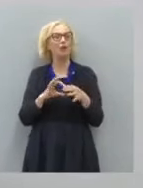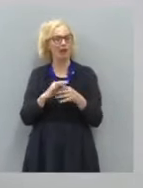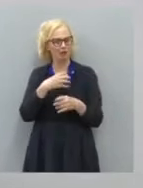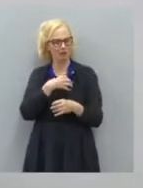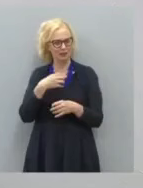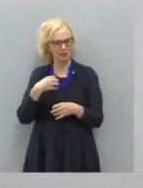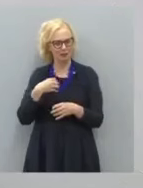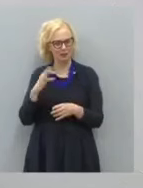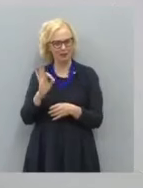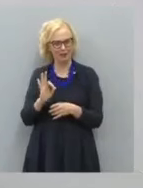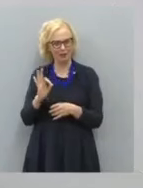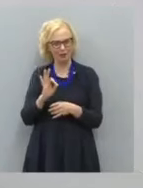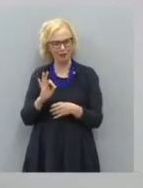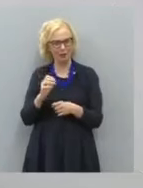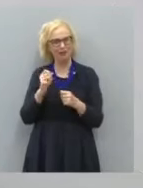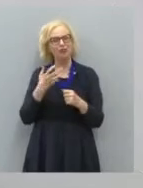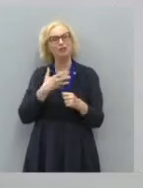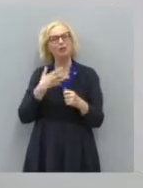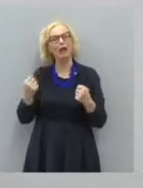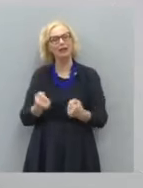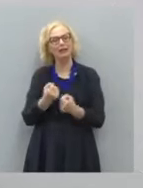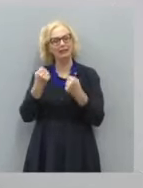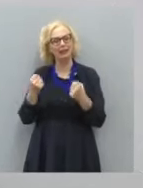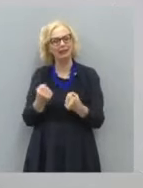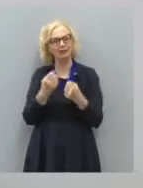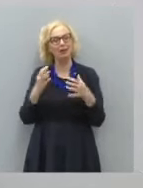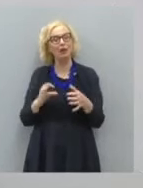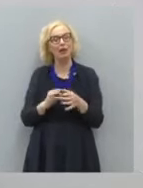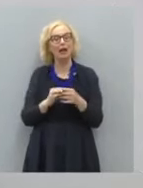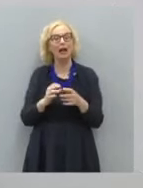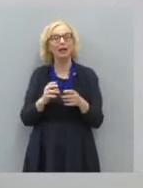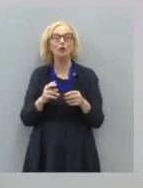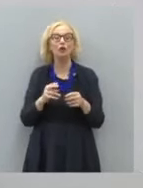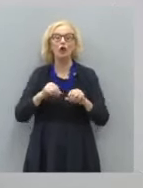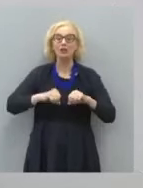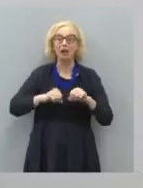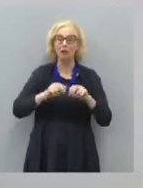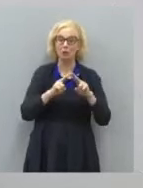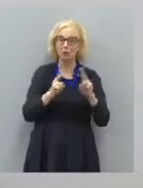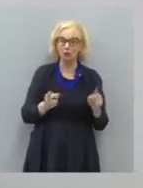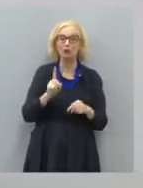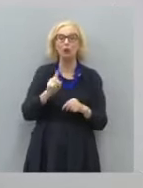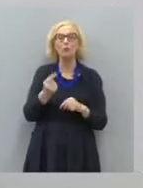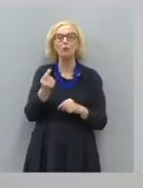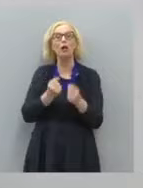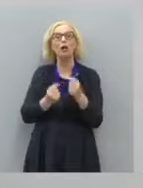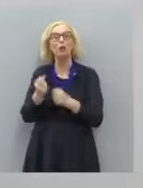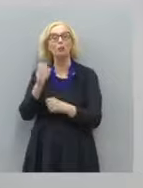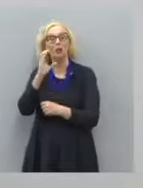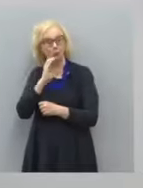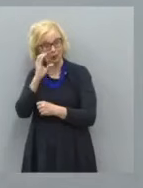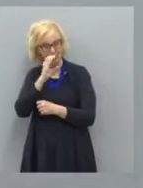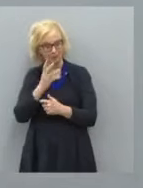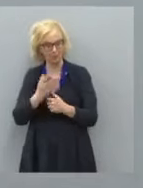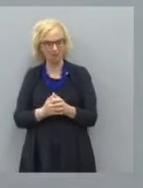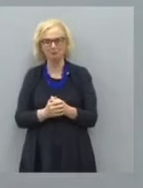parliamo di iniziative per proteggere la salute ma nello stesso tempo anche l'economia turistica